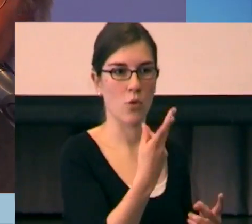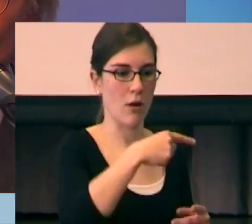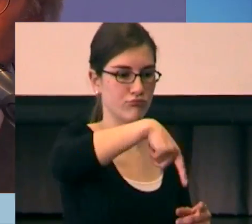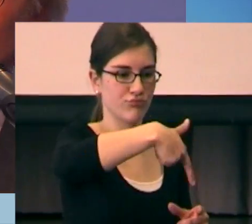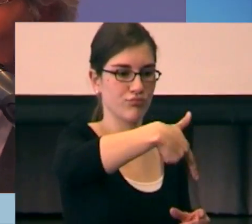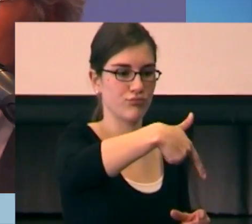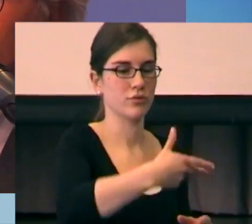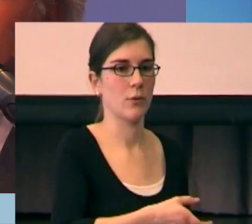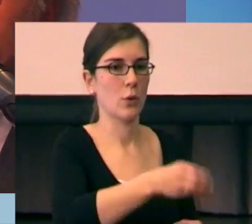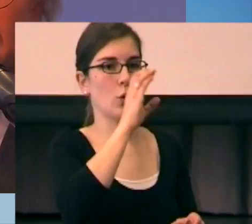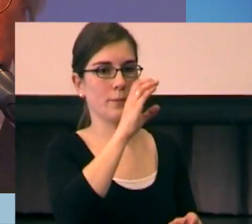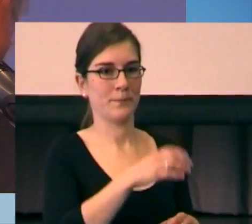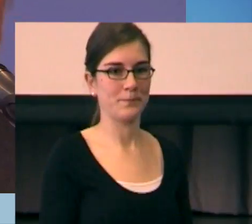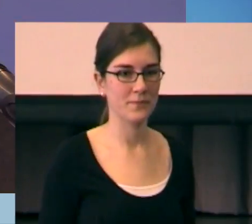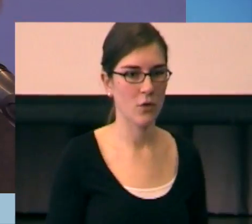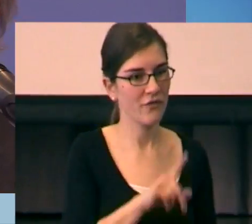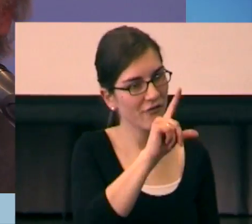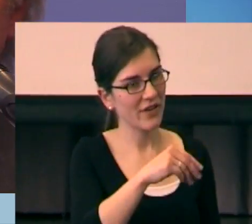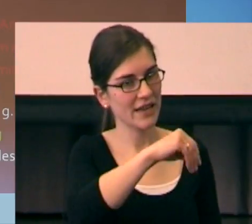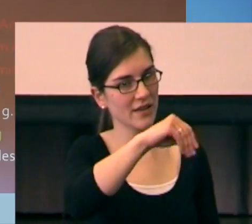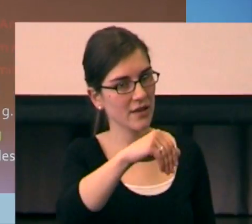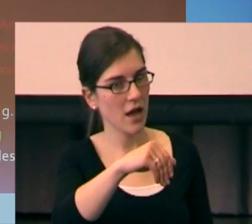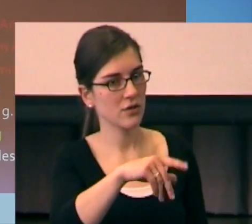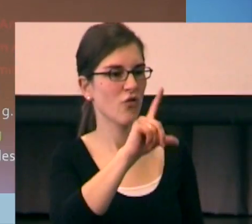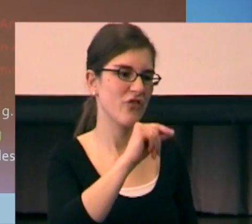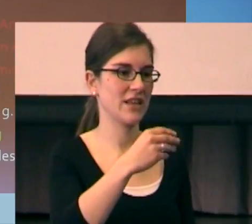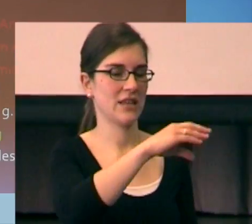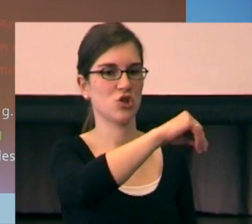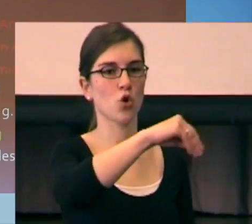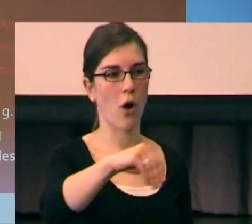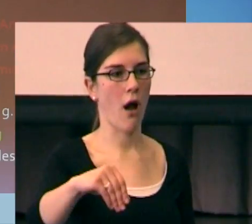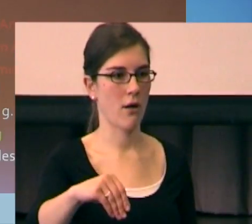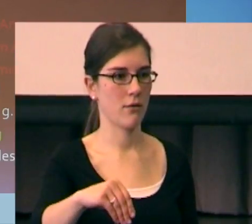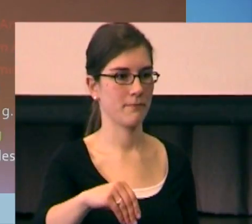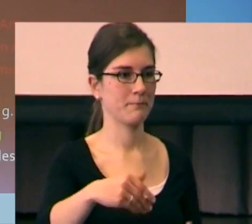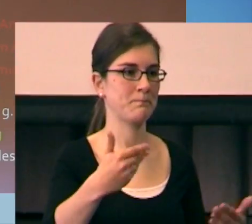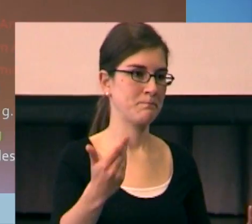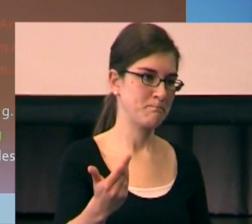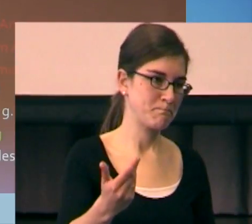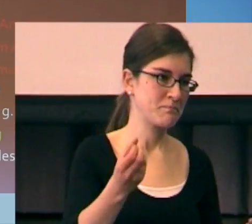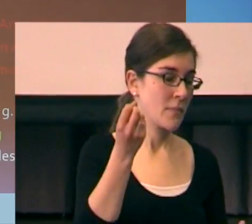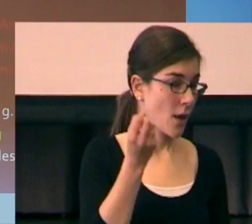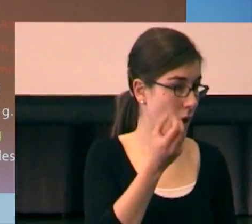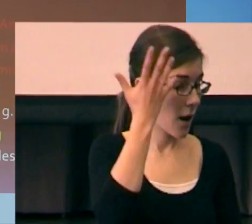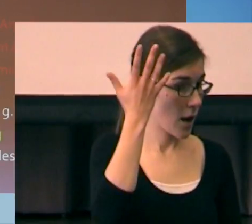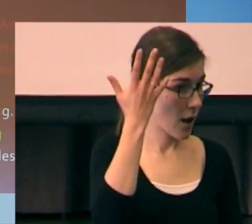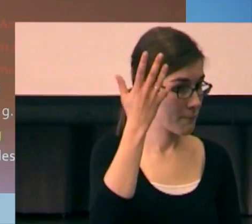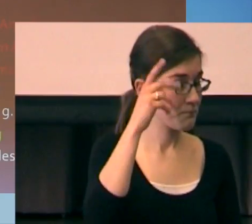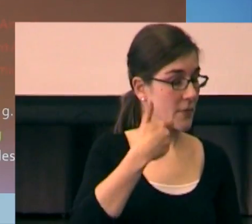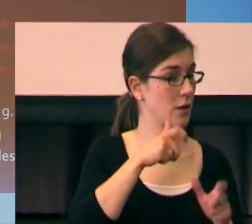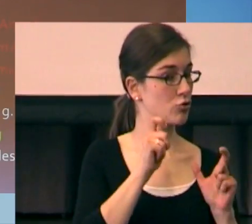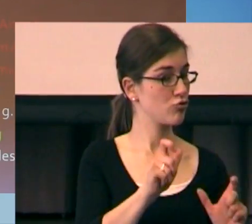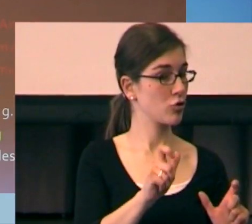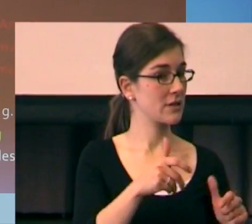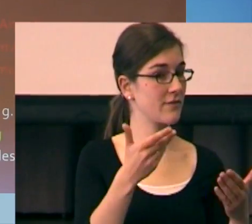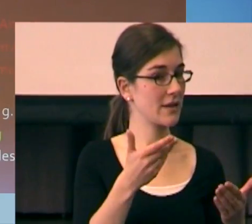eine Tomatensauce mit möglichst wenig Salz und möglichst wenig Zucker. Was eindeutig heute ist, ist ein schützender Effekt